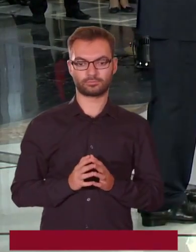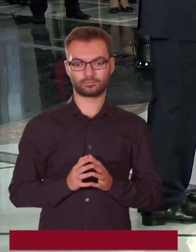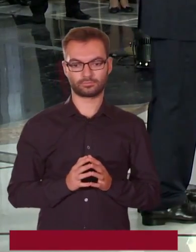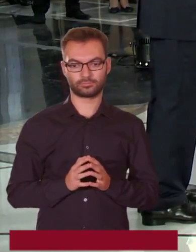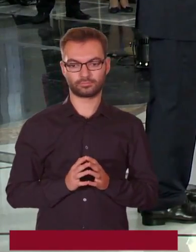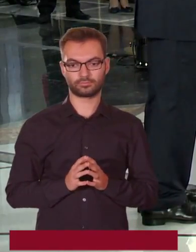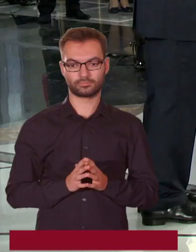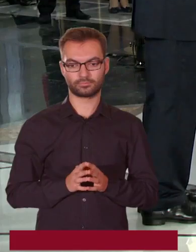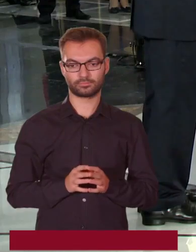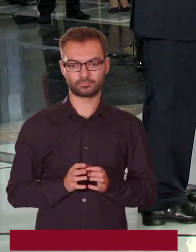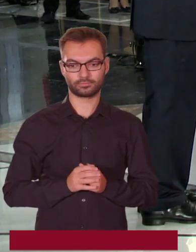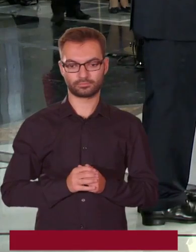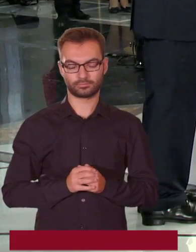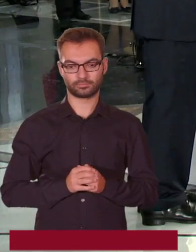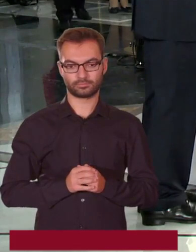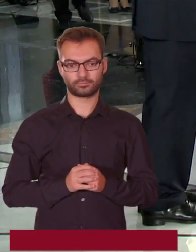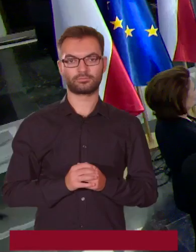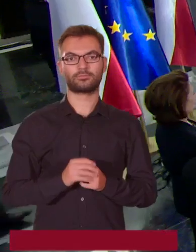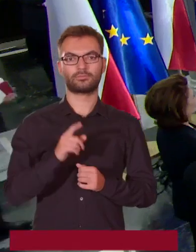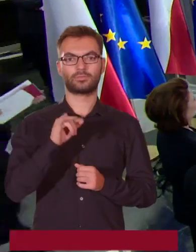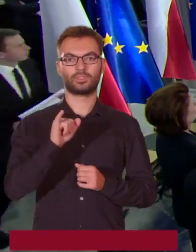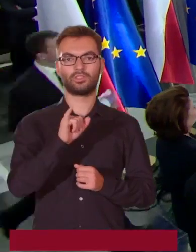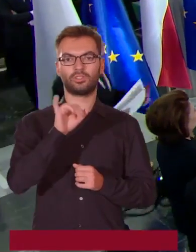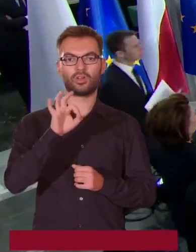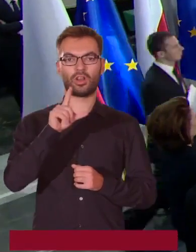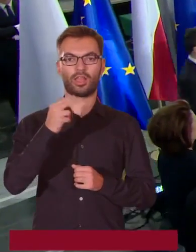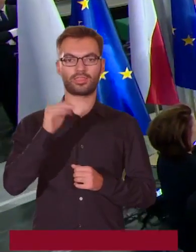Poproszę panią Jolantę Emilię Hibner.